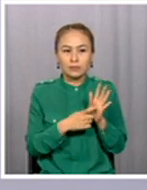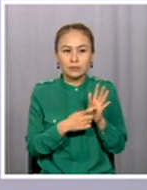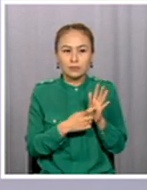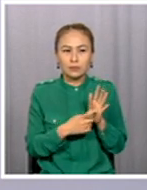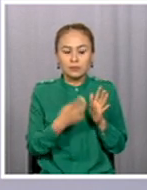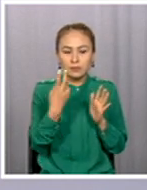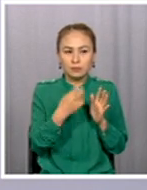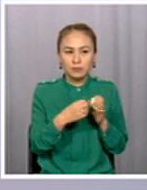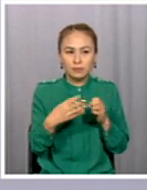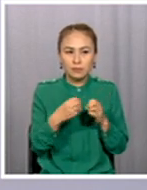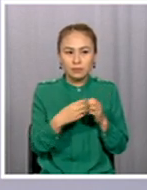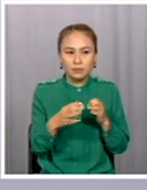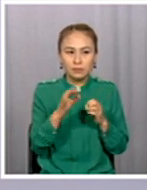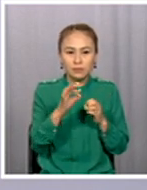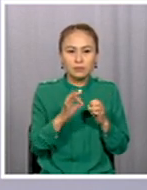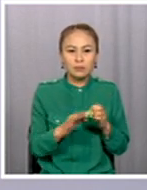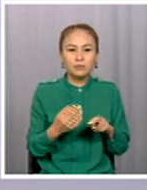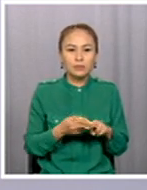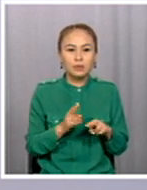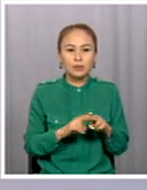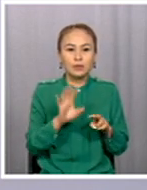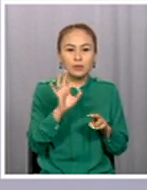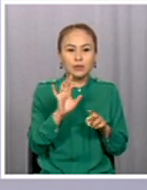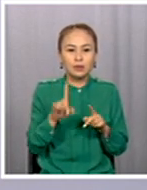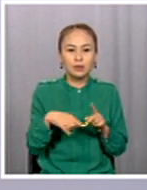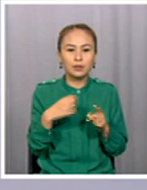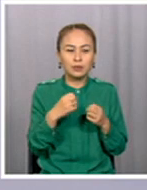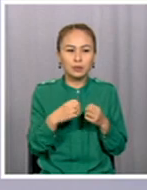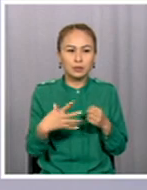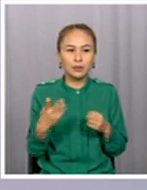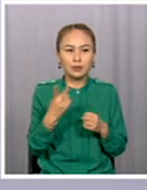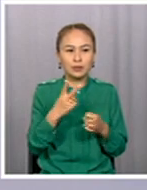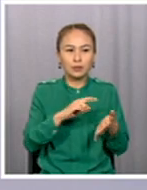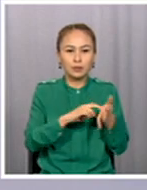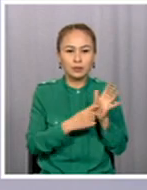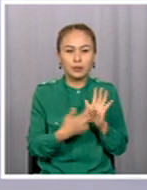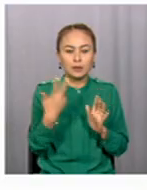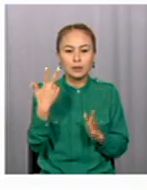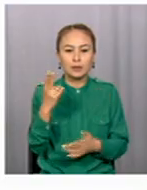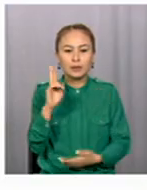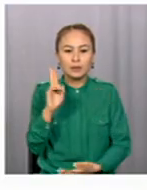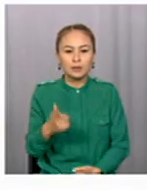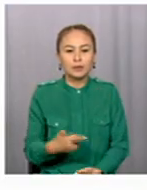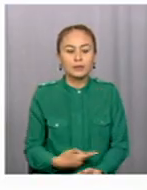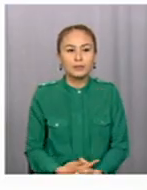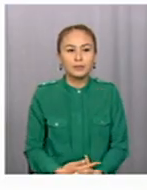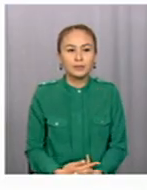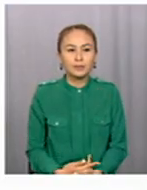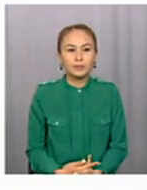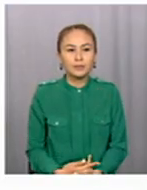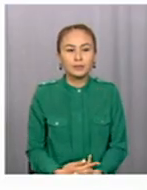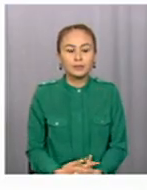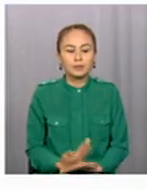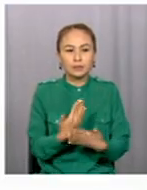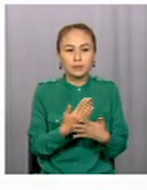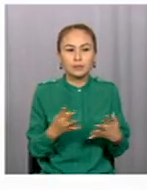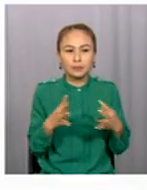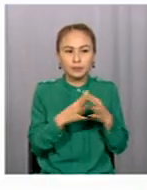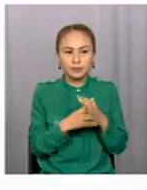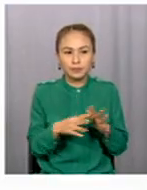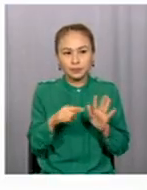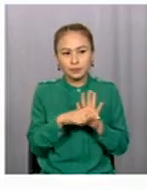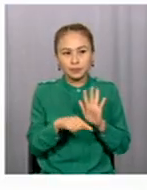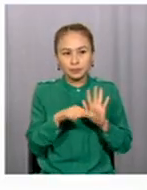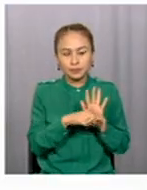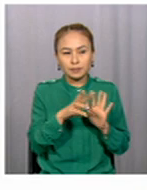15% дегеніміз 0,115, олай болса екеуінің көбейтінісі 3 кг. Демек, осы қоспаның ішіндегі мына